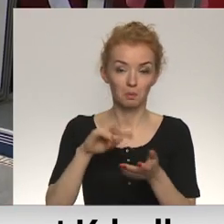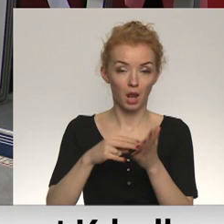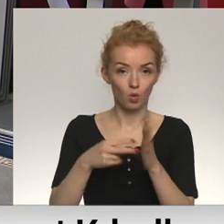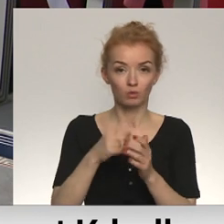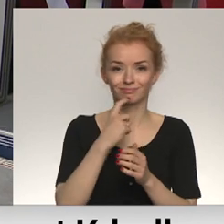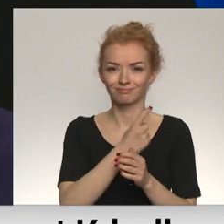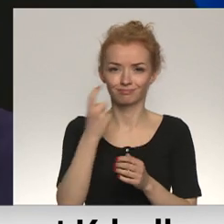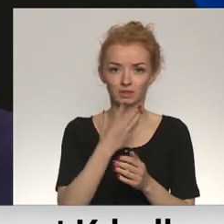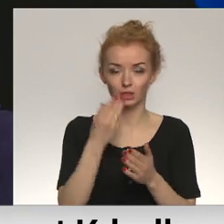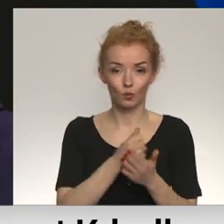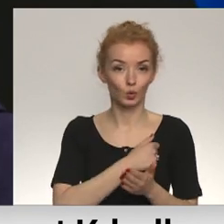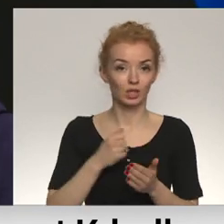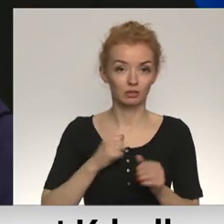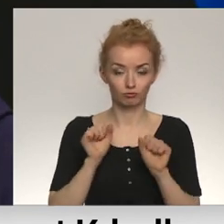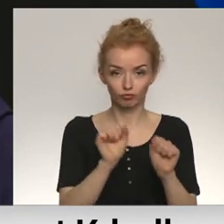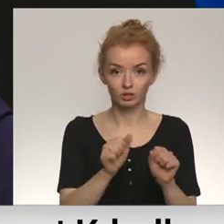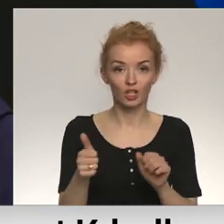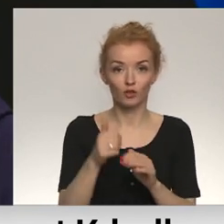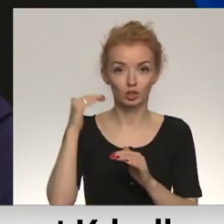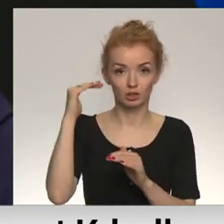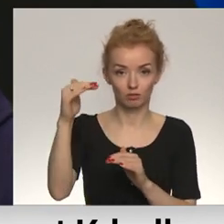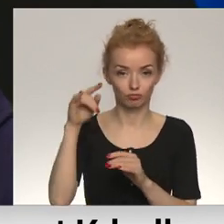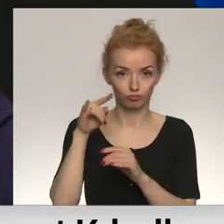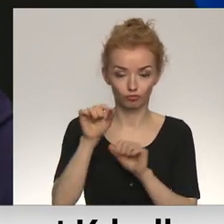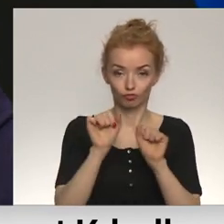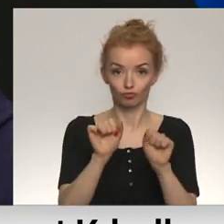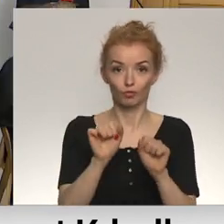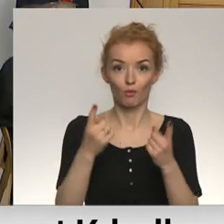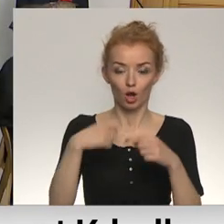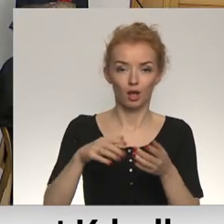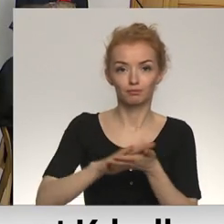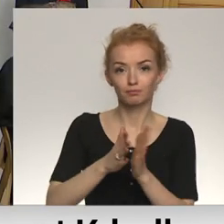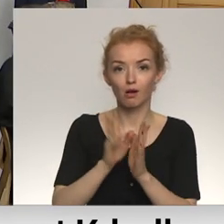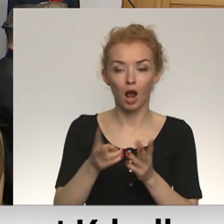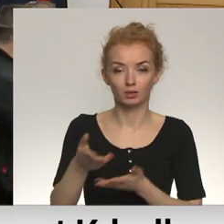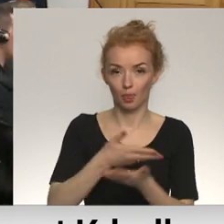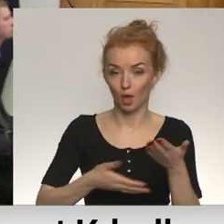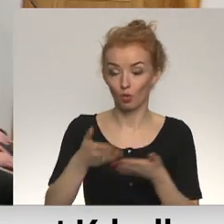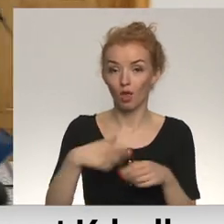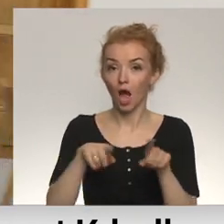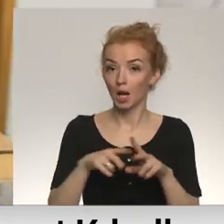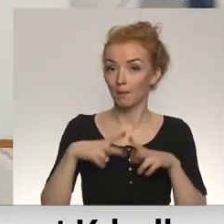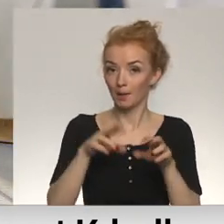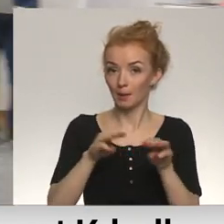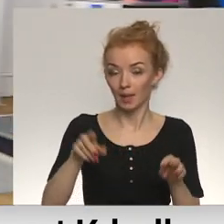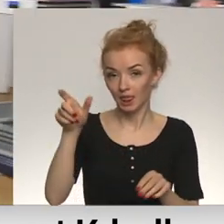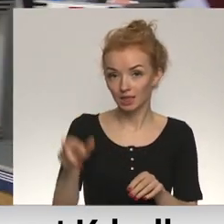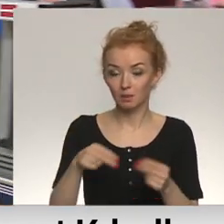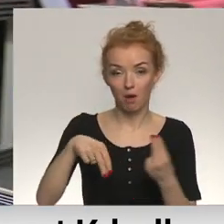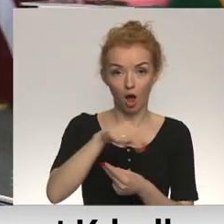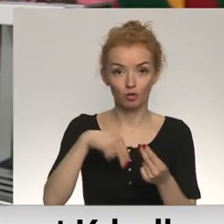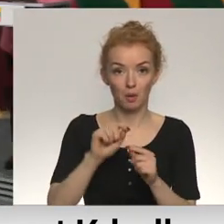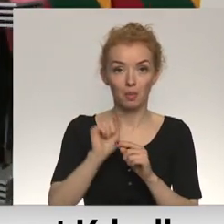bruņotos spēkus, īpaši gaisa aizsardzību, un notiek sarunas, kā šajā jomā sadarboties. Tāpat premjera pārunāja pozīciju